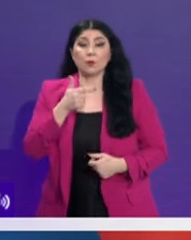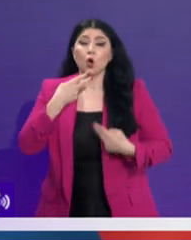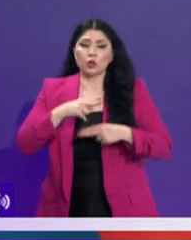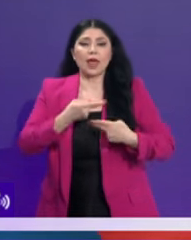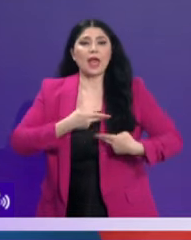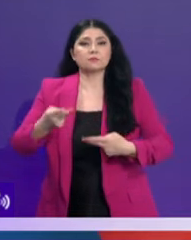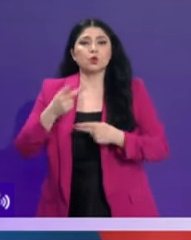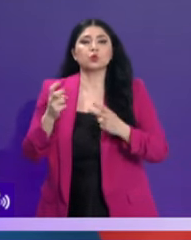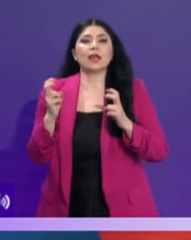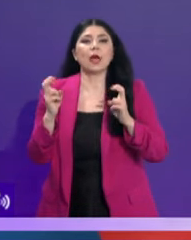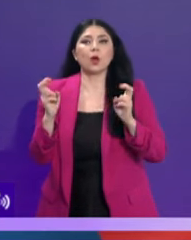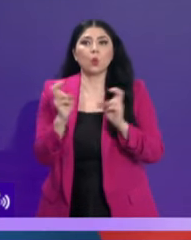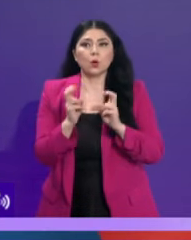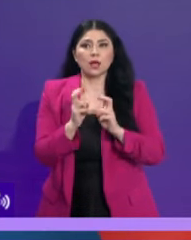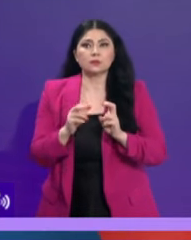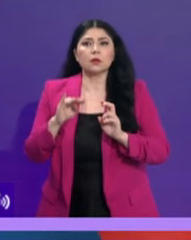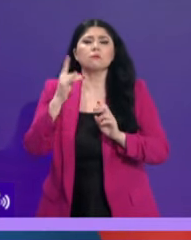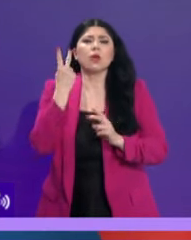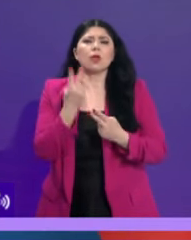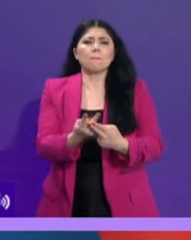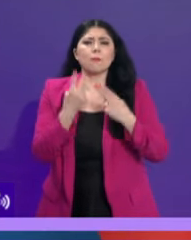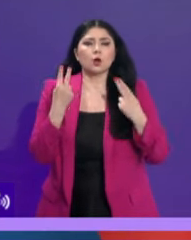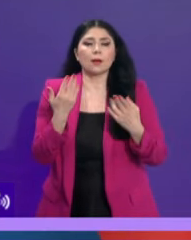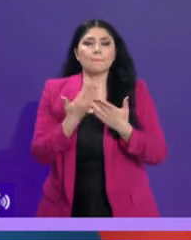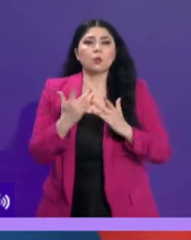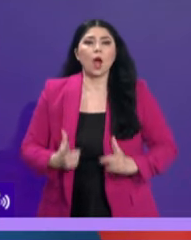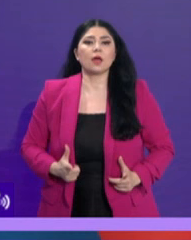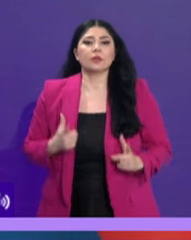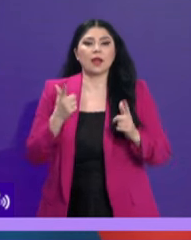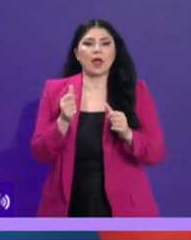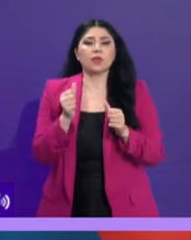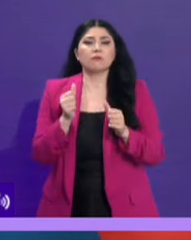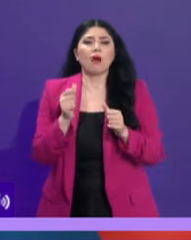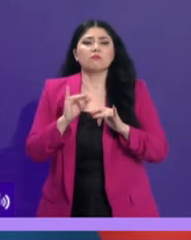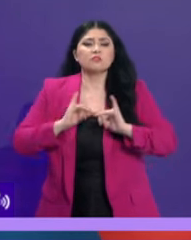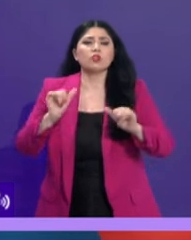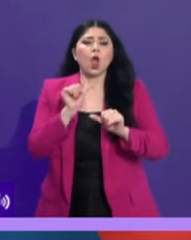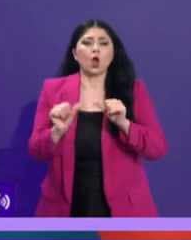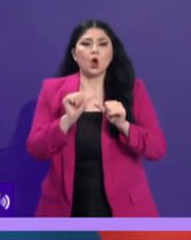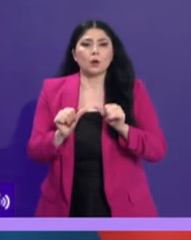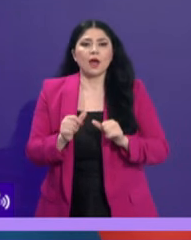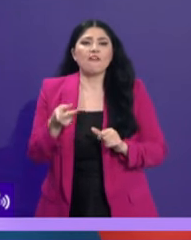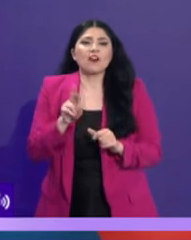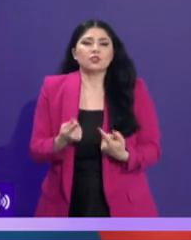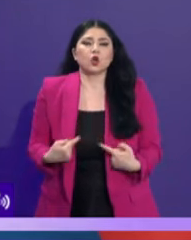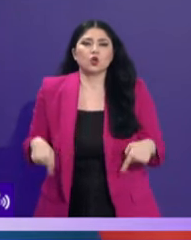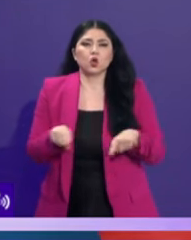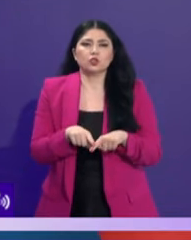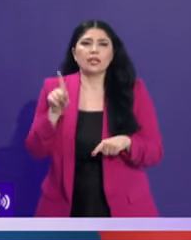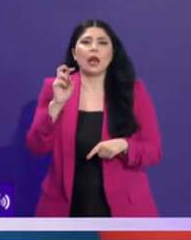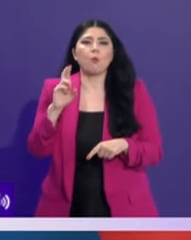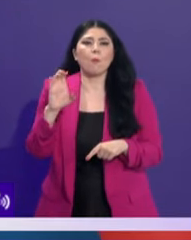de energie, măsură esențială pentru supraviețuirea economică a fraților noștri.